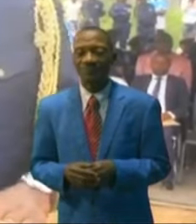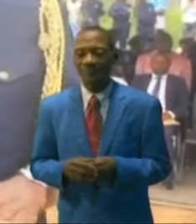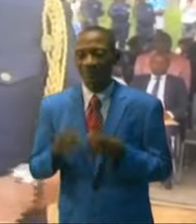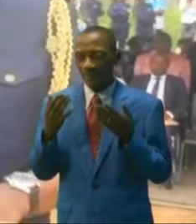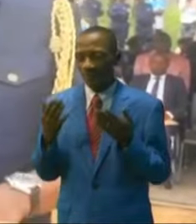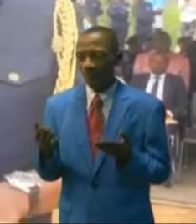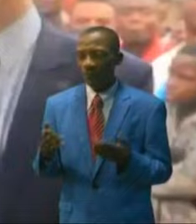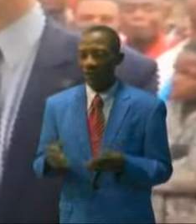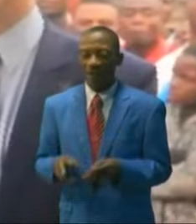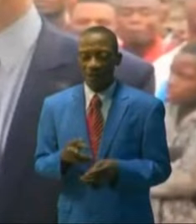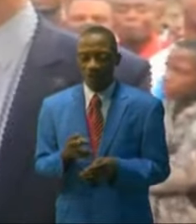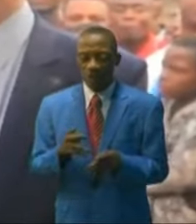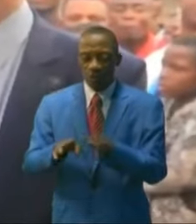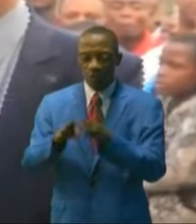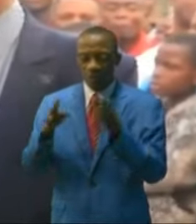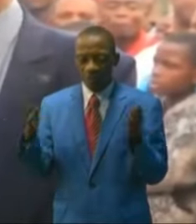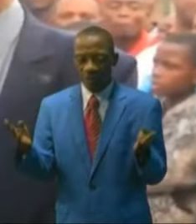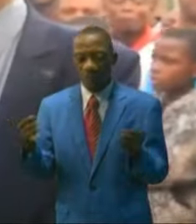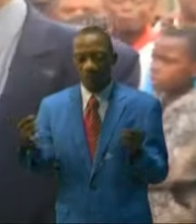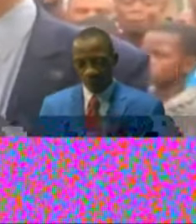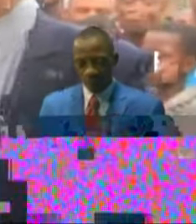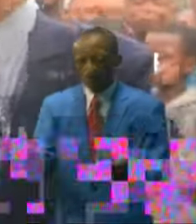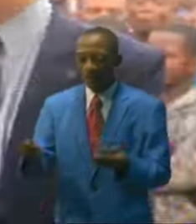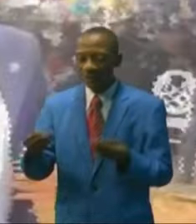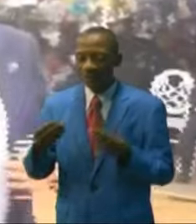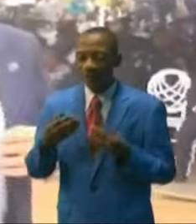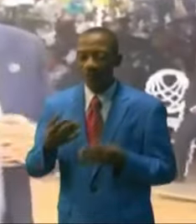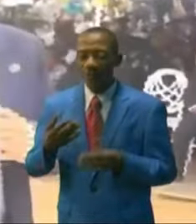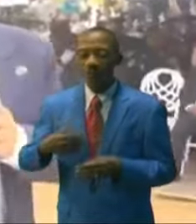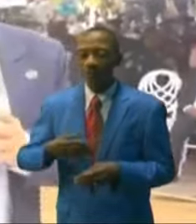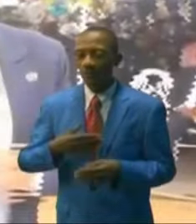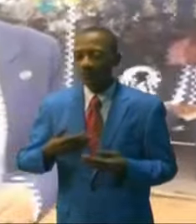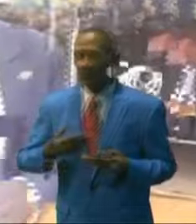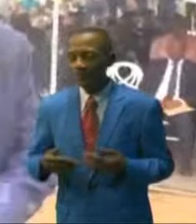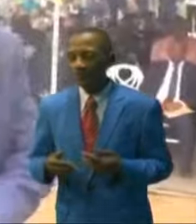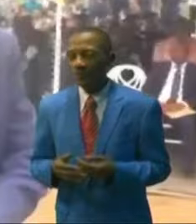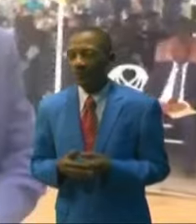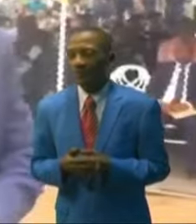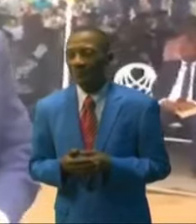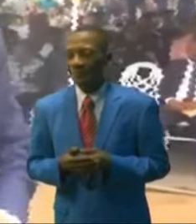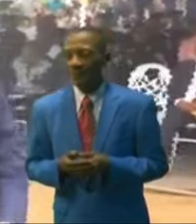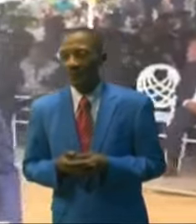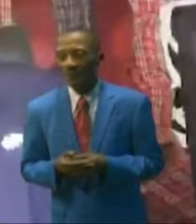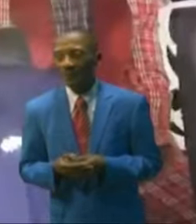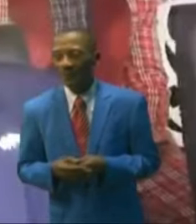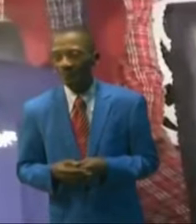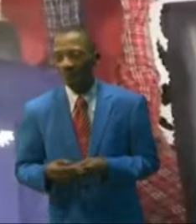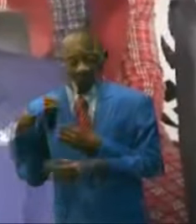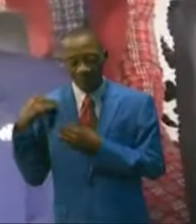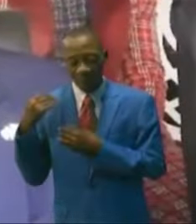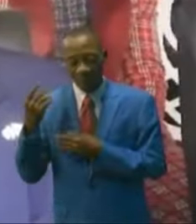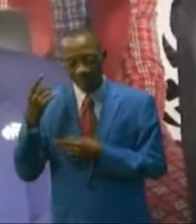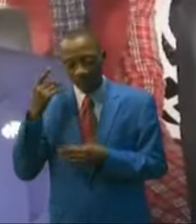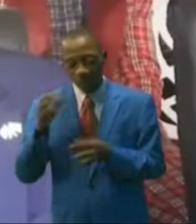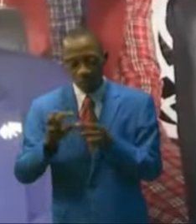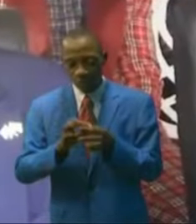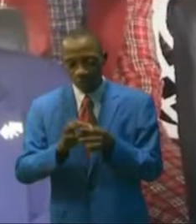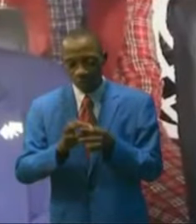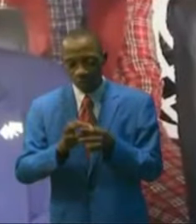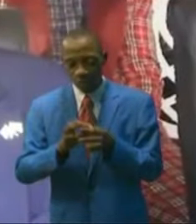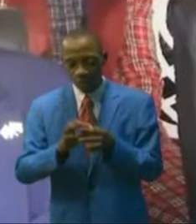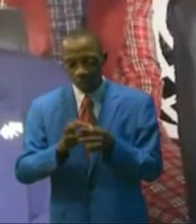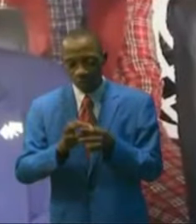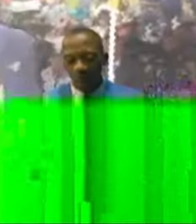surplus d'engagement. Le représentant de l'Union européenne, Anthony Capone, a quant à lui salué